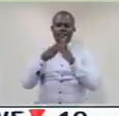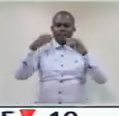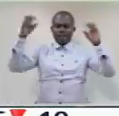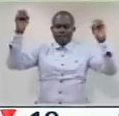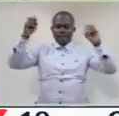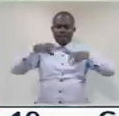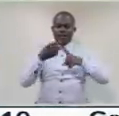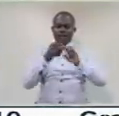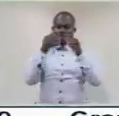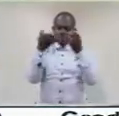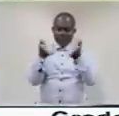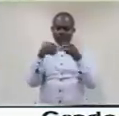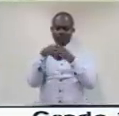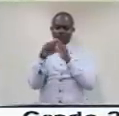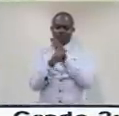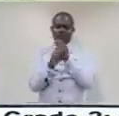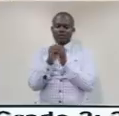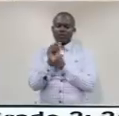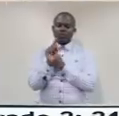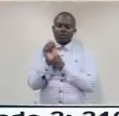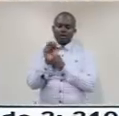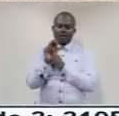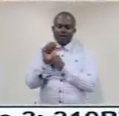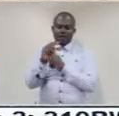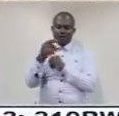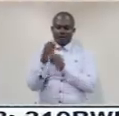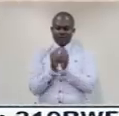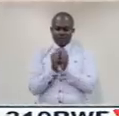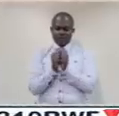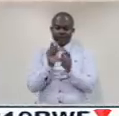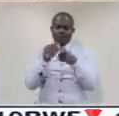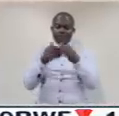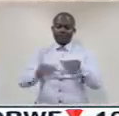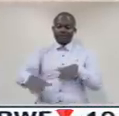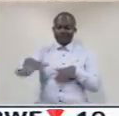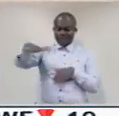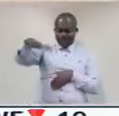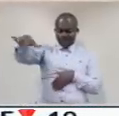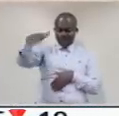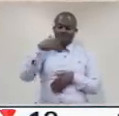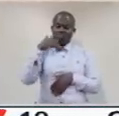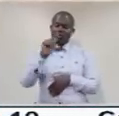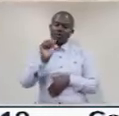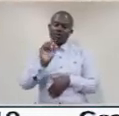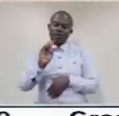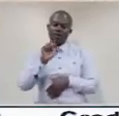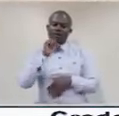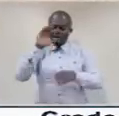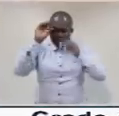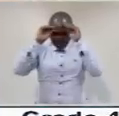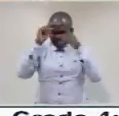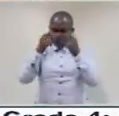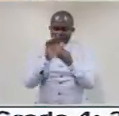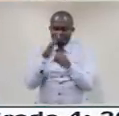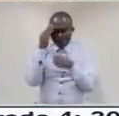Kigali akava hangaha mu murenge wa Mukarange. Abaturage bakuriye muri ibi bice bavuga ko Kabuga Félicien ntamashuri yigeze yiga